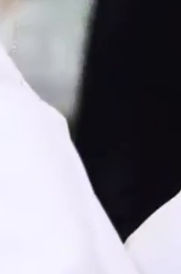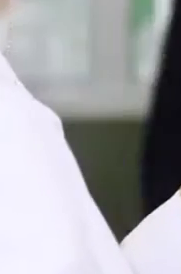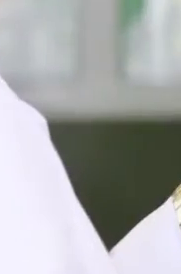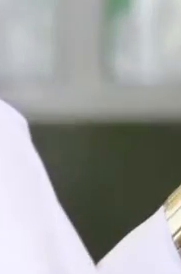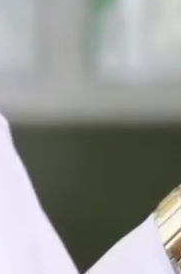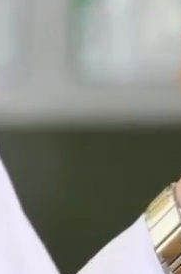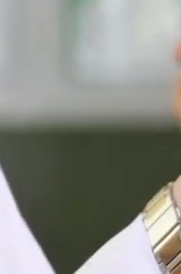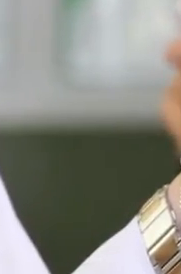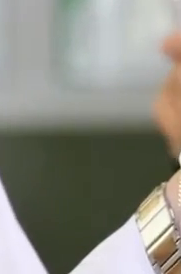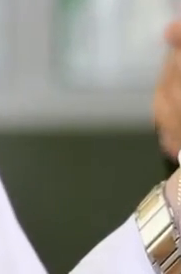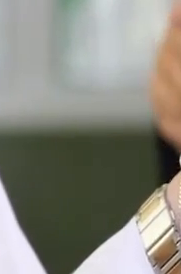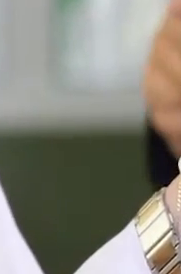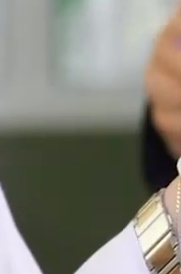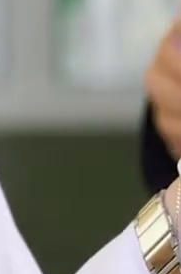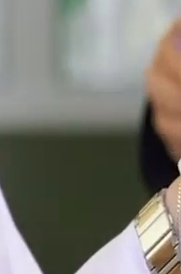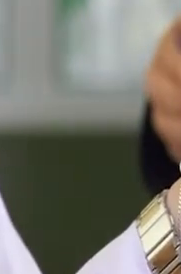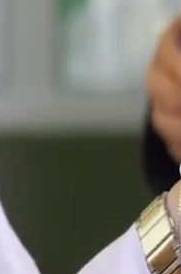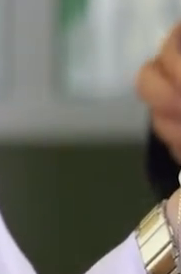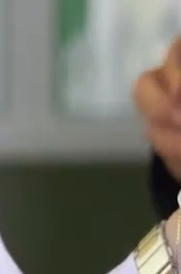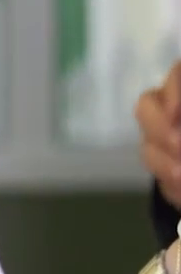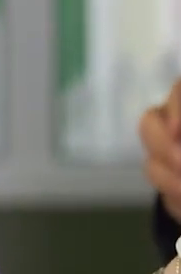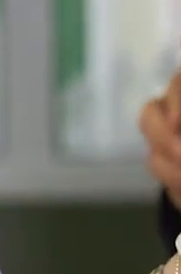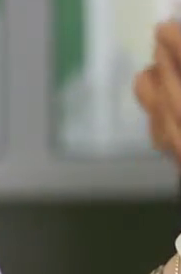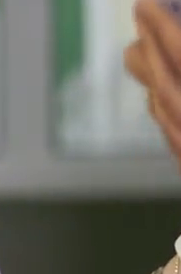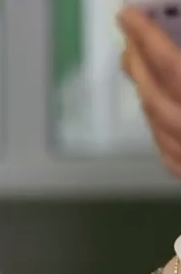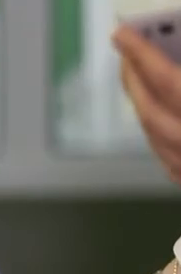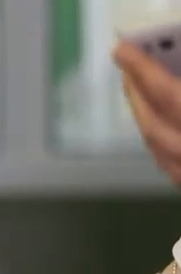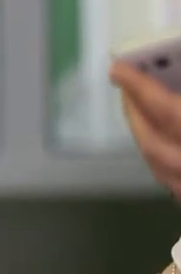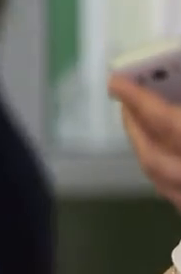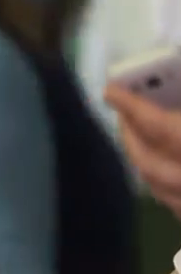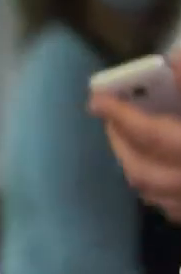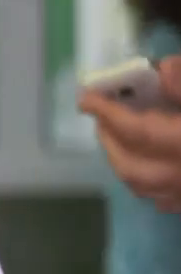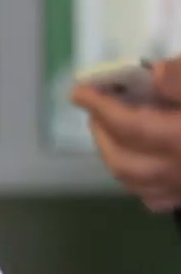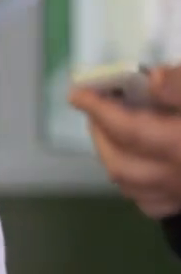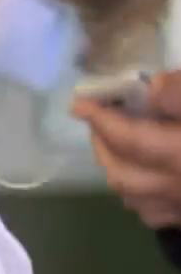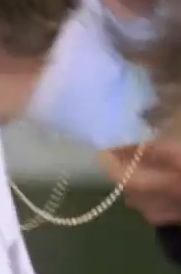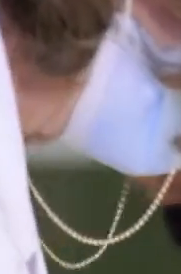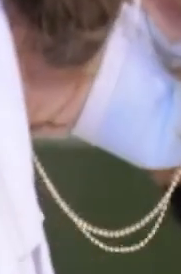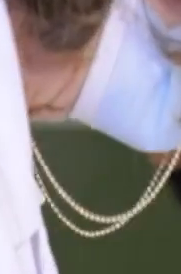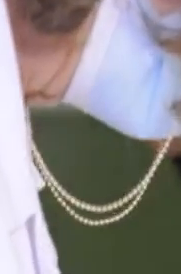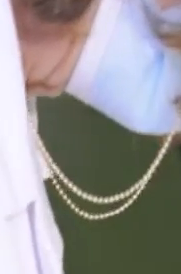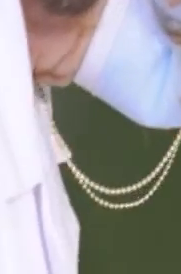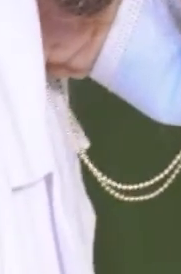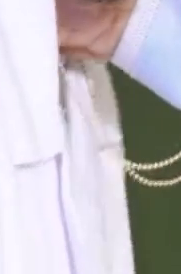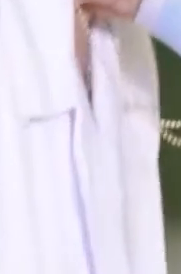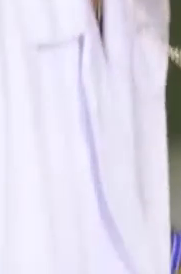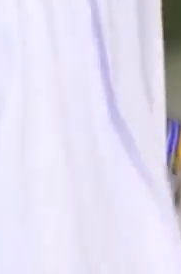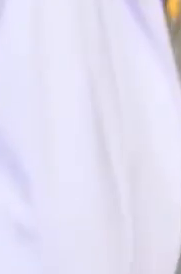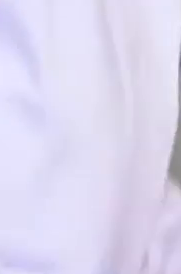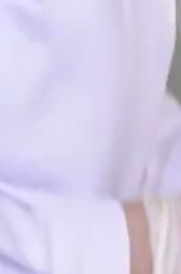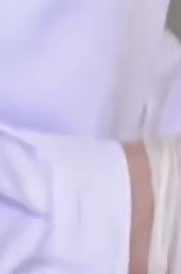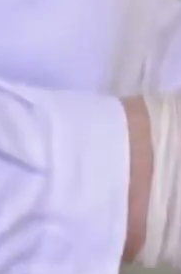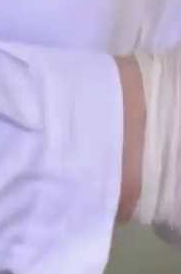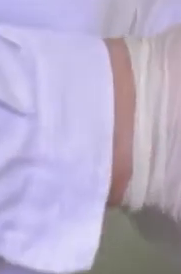Ξεκινούν και στην περιοχή μας από το ερχόμενο Σάββατο οι πρώτοι εμβολιασμοί για τα άτομα άνω των 85 ετών, καθώς εστάλησαν τα πρώτα SMS όσους χρησιμοποιούσαν την